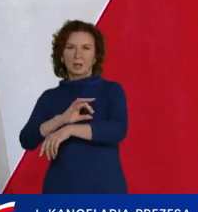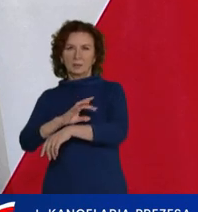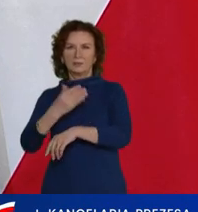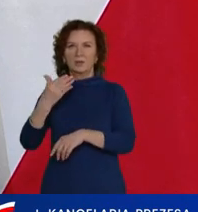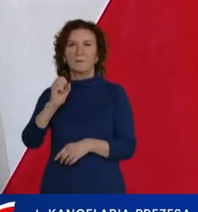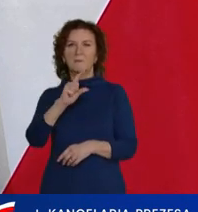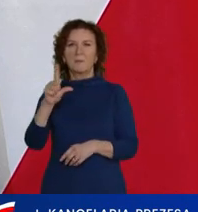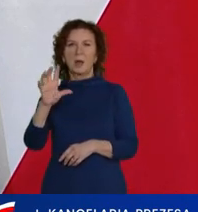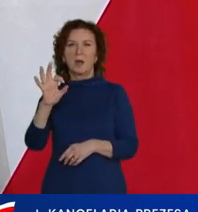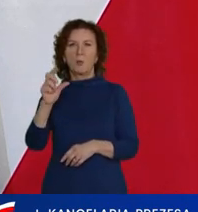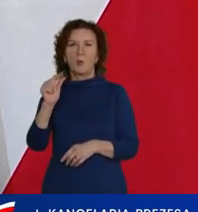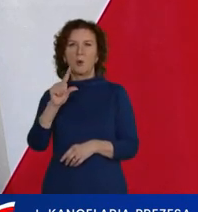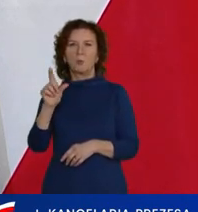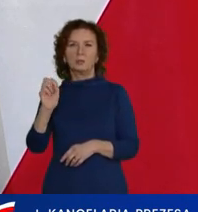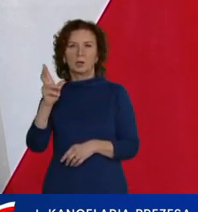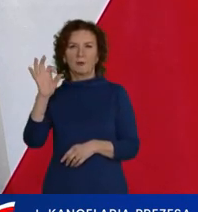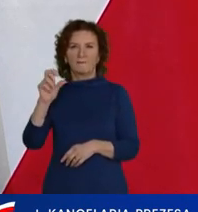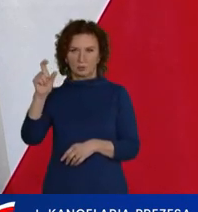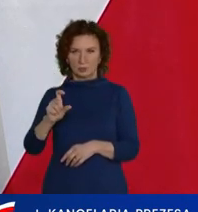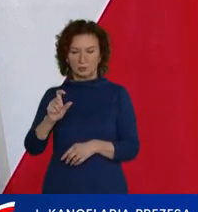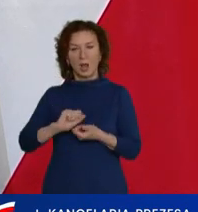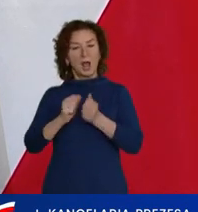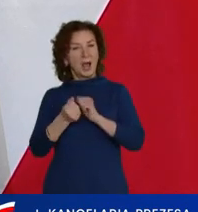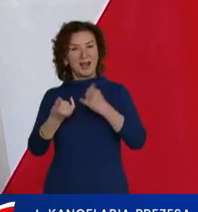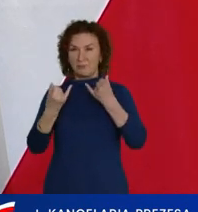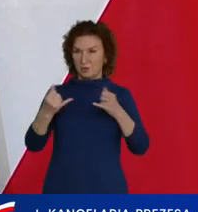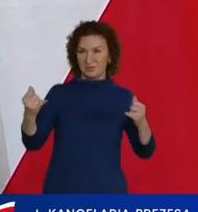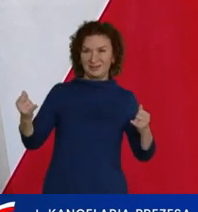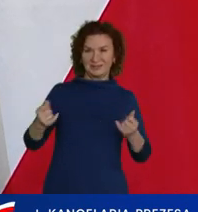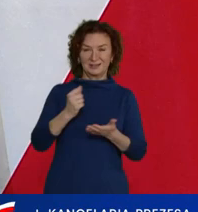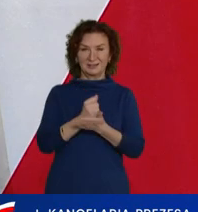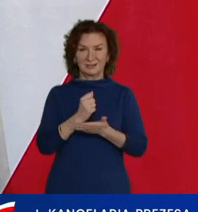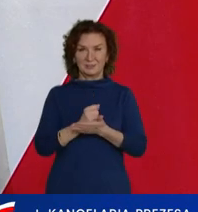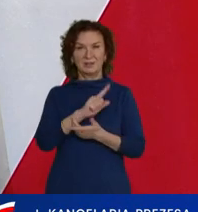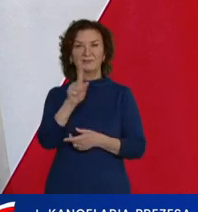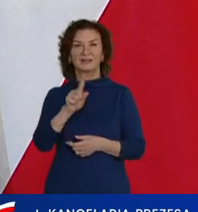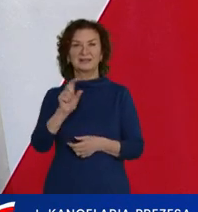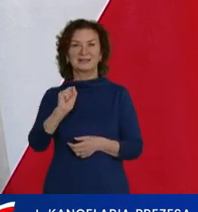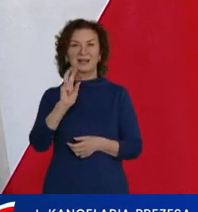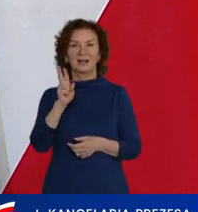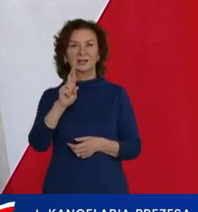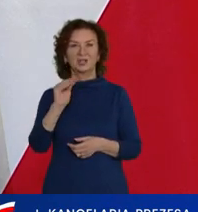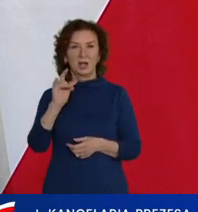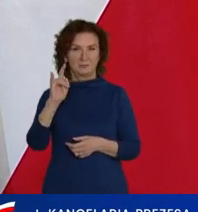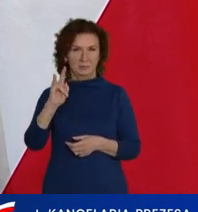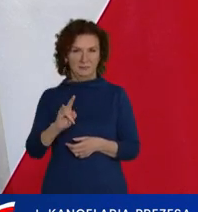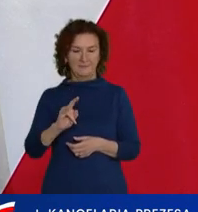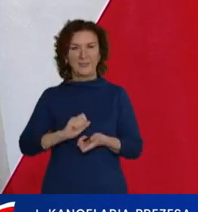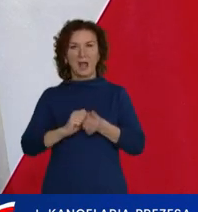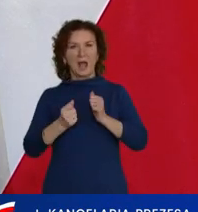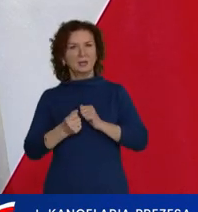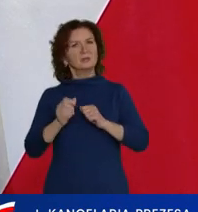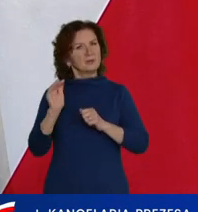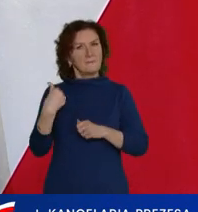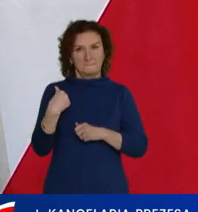czy jakieś inne udokumentowane epizody zakrzepicy, czy takie sytuacje